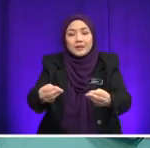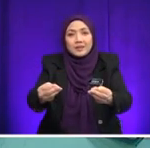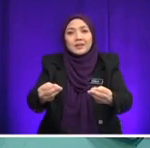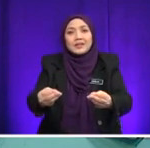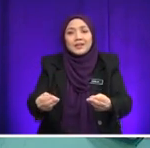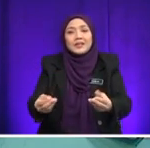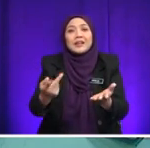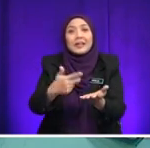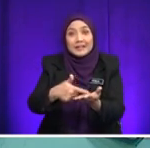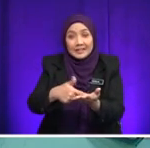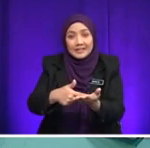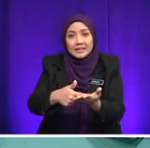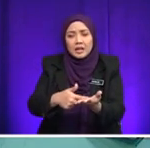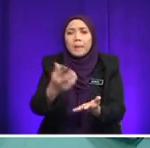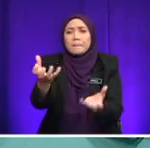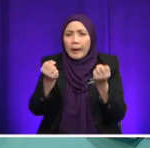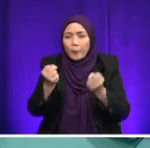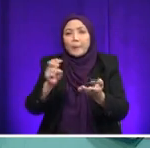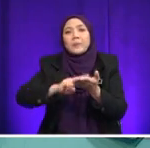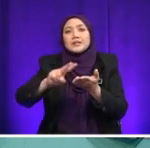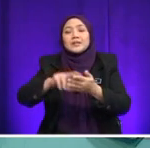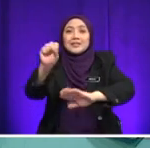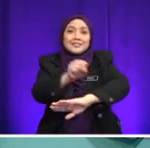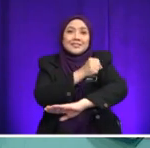cikgu cikgu akan bacakan saja